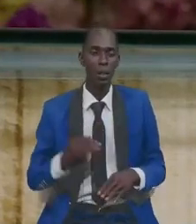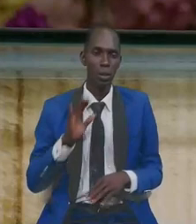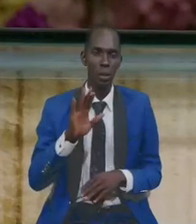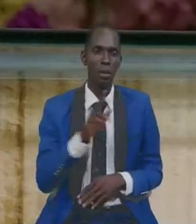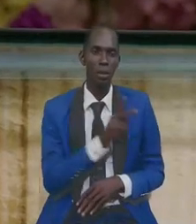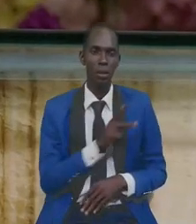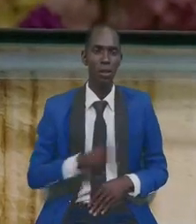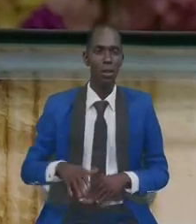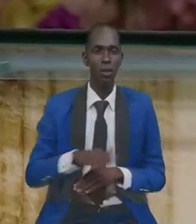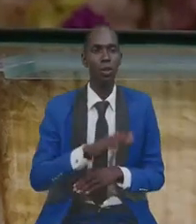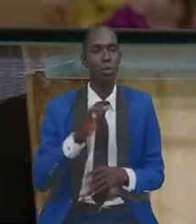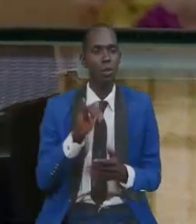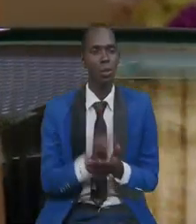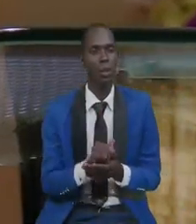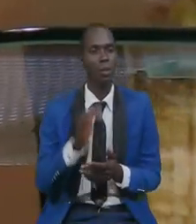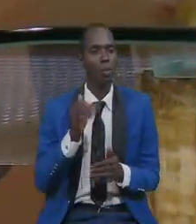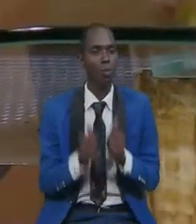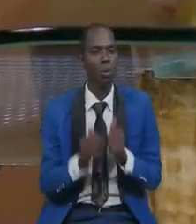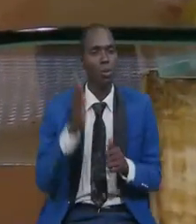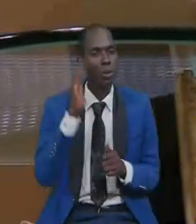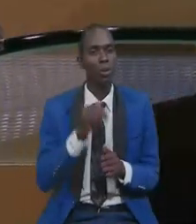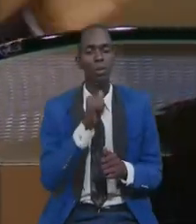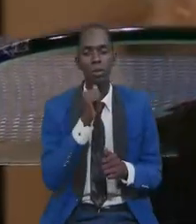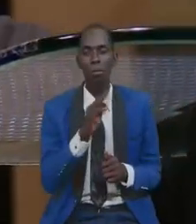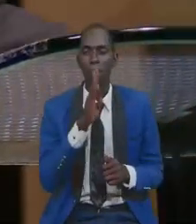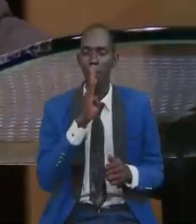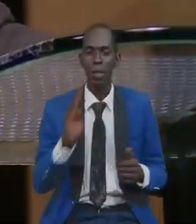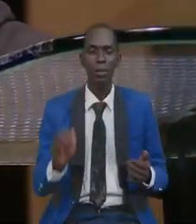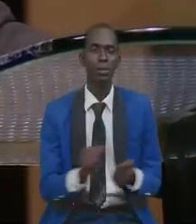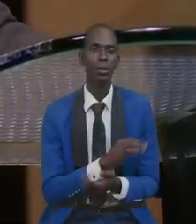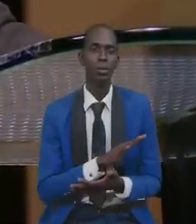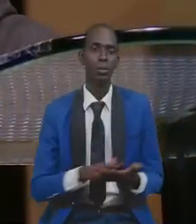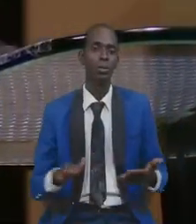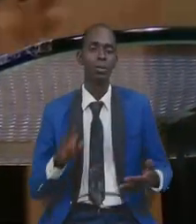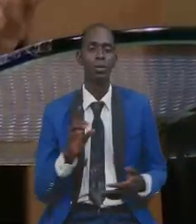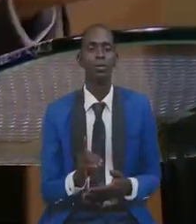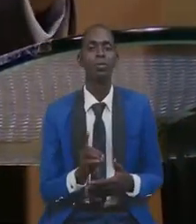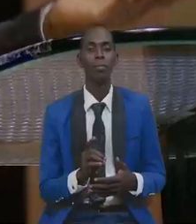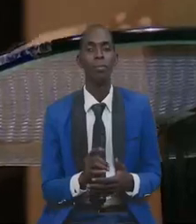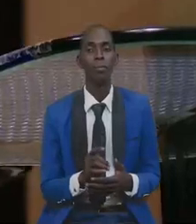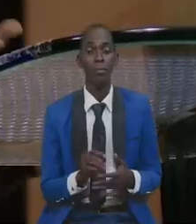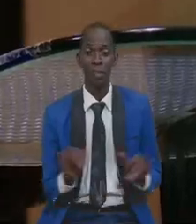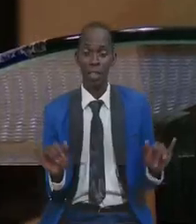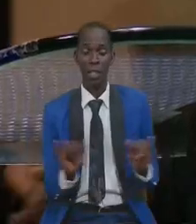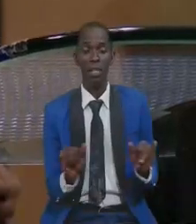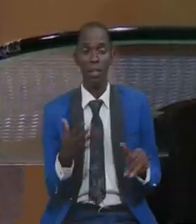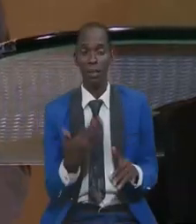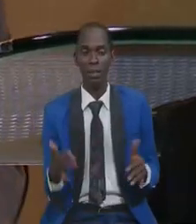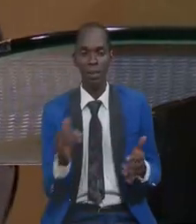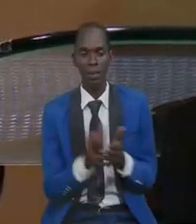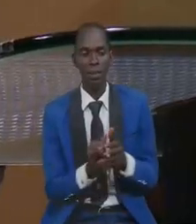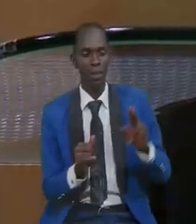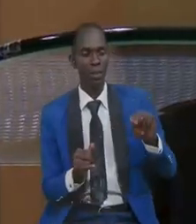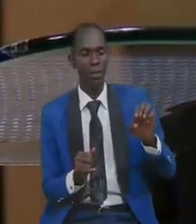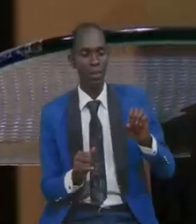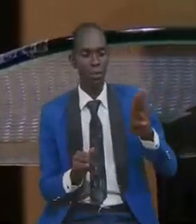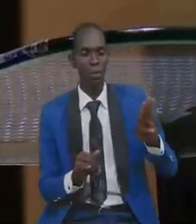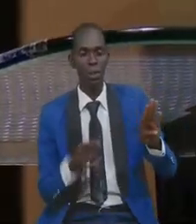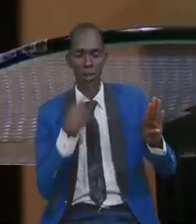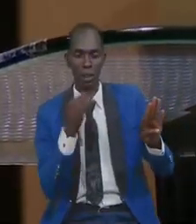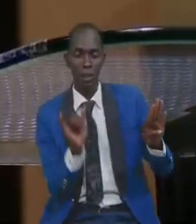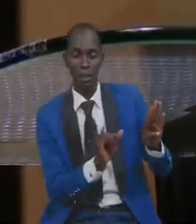ne sera jamais détruit. La même chose Nebuchadnezzar a dite. Et les